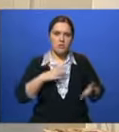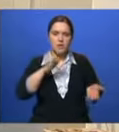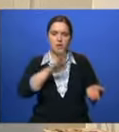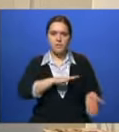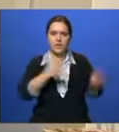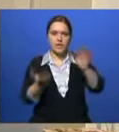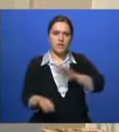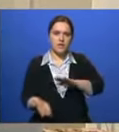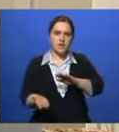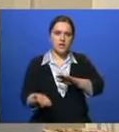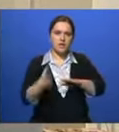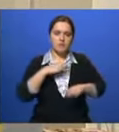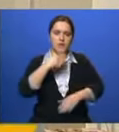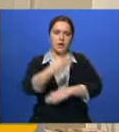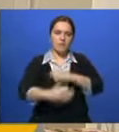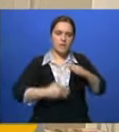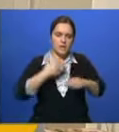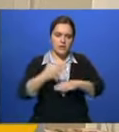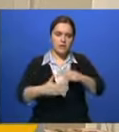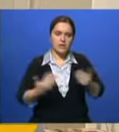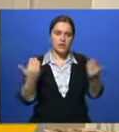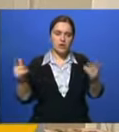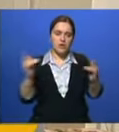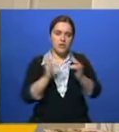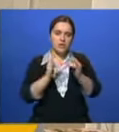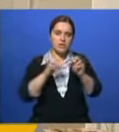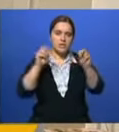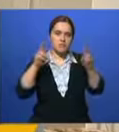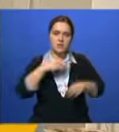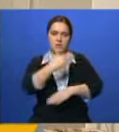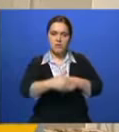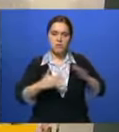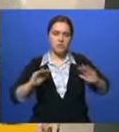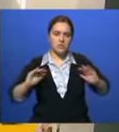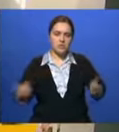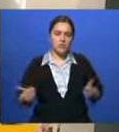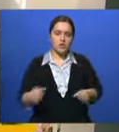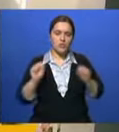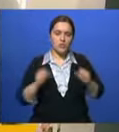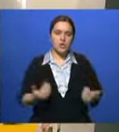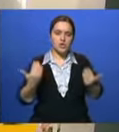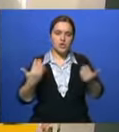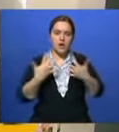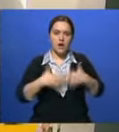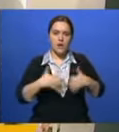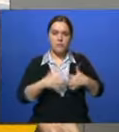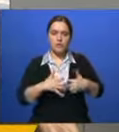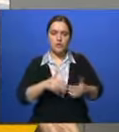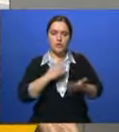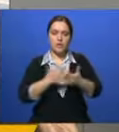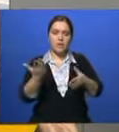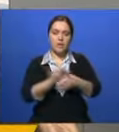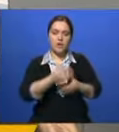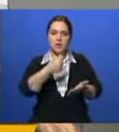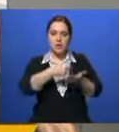переворачивали больных, больше перевязок делали. Сейчас на этой кровати даже перевязки меньше делается. Современное медоборудование помогли приобрести